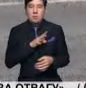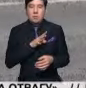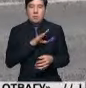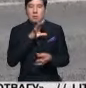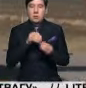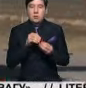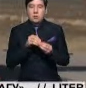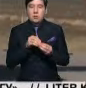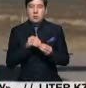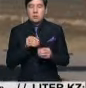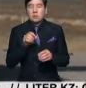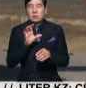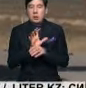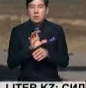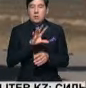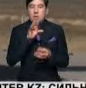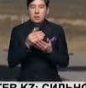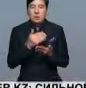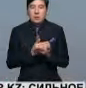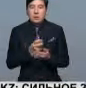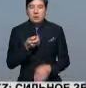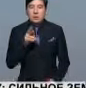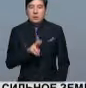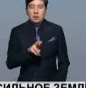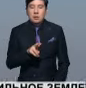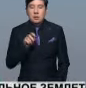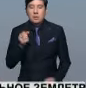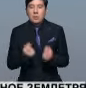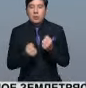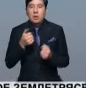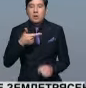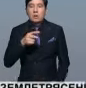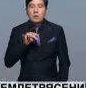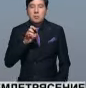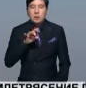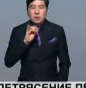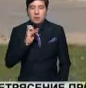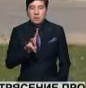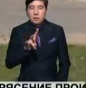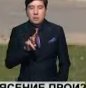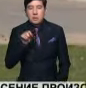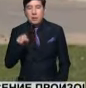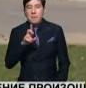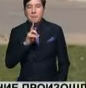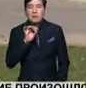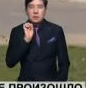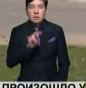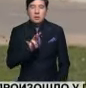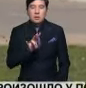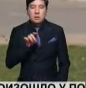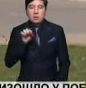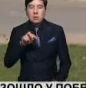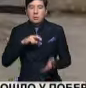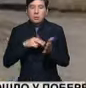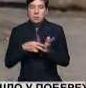несовместимые с жизнью травмы. Как выяснилось, по сценарию водитель автомобиля «Ламборгини» должен был наехать на Батырхана. Однако все пошло не по